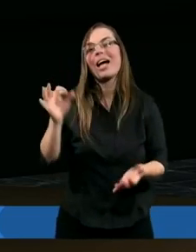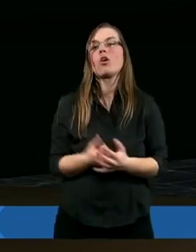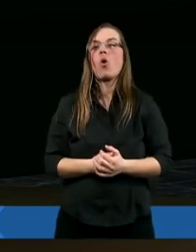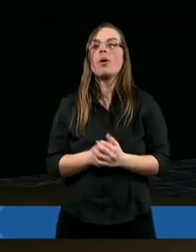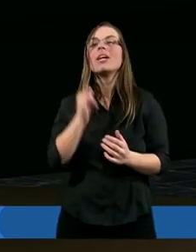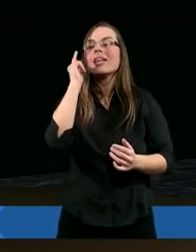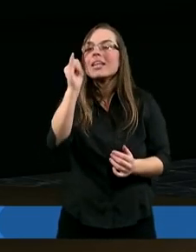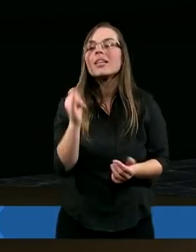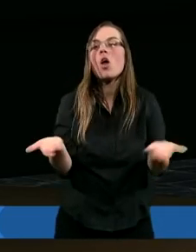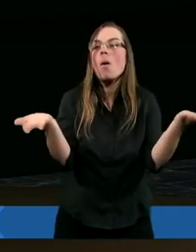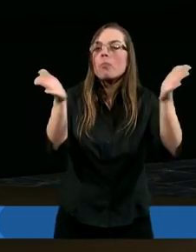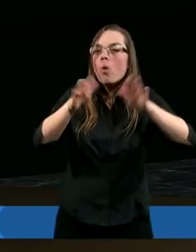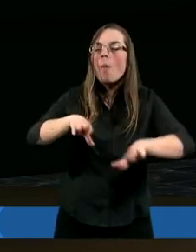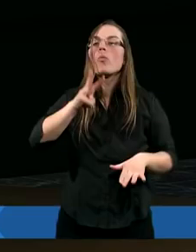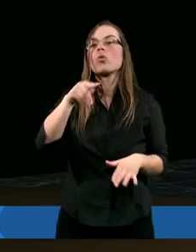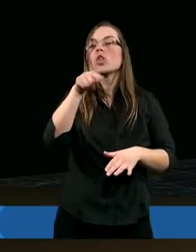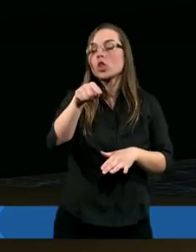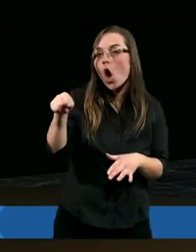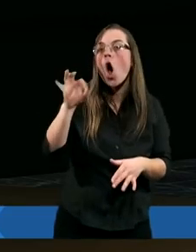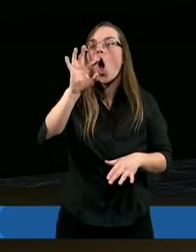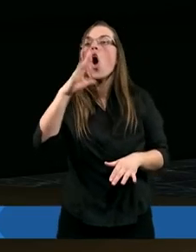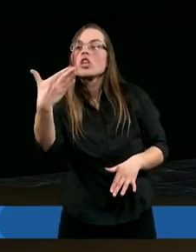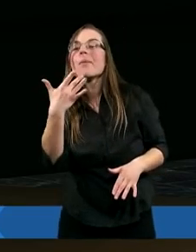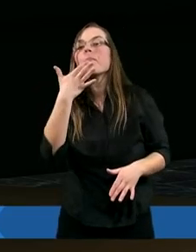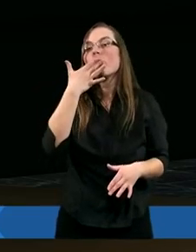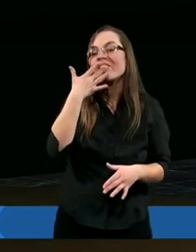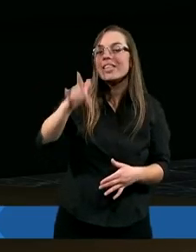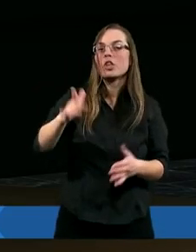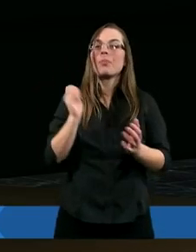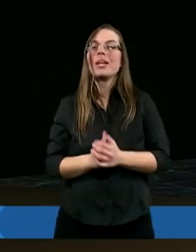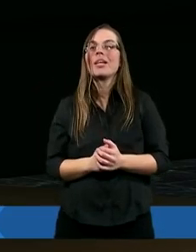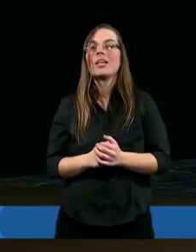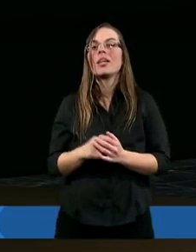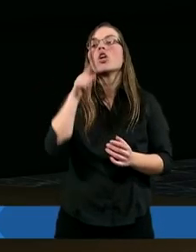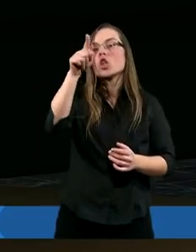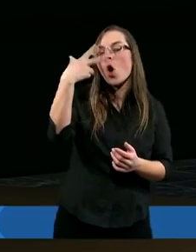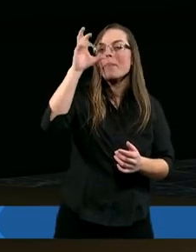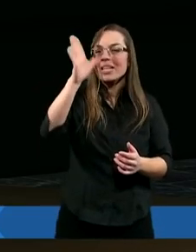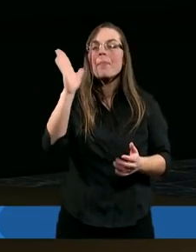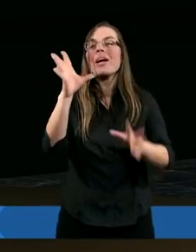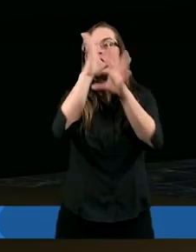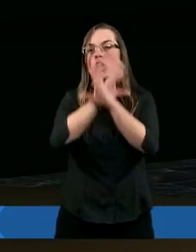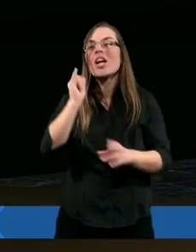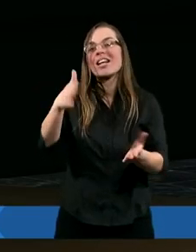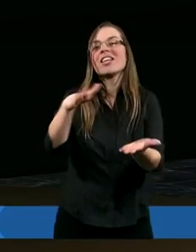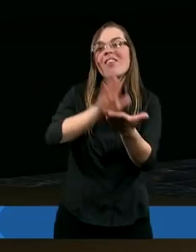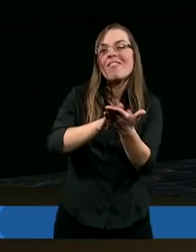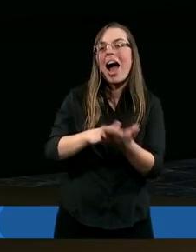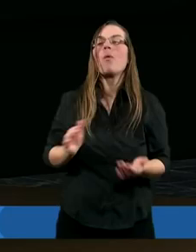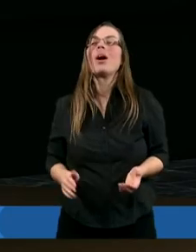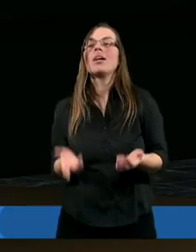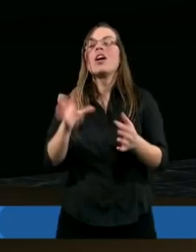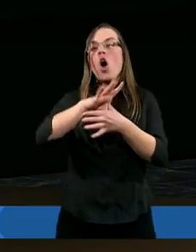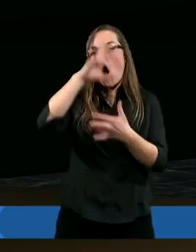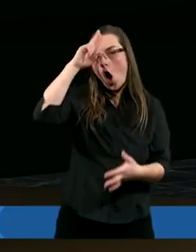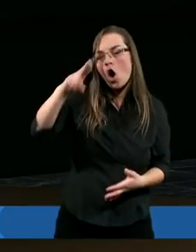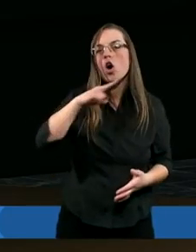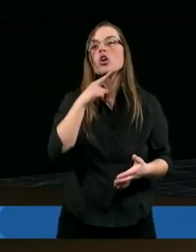i pobogosław to, o czym mówiliśmy. Tobie niech będzie cześć i chwała.